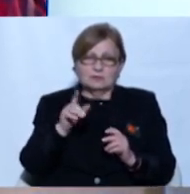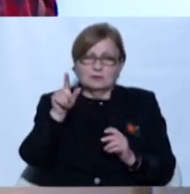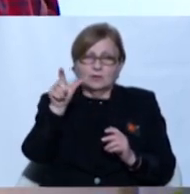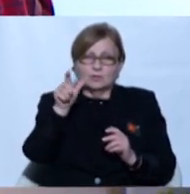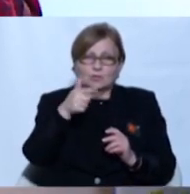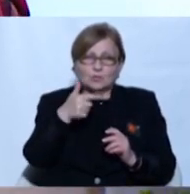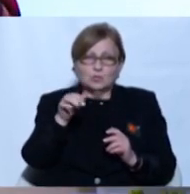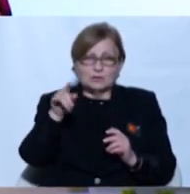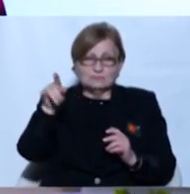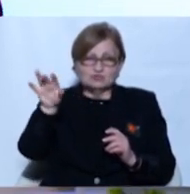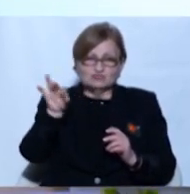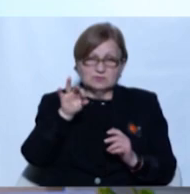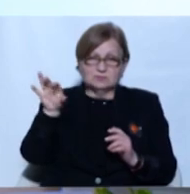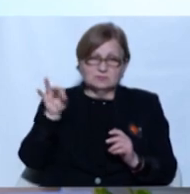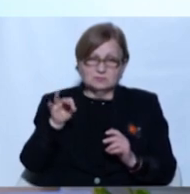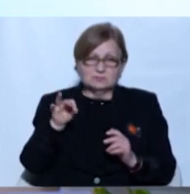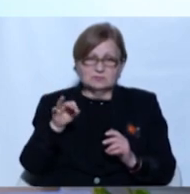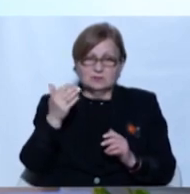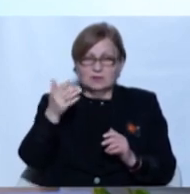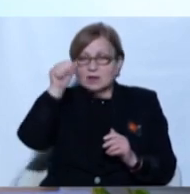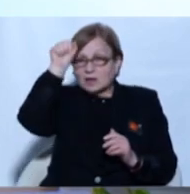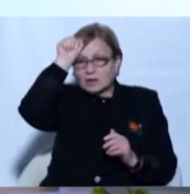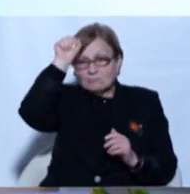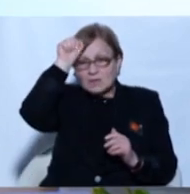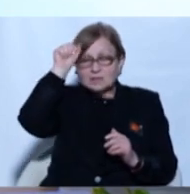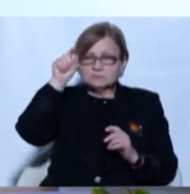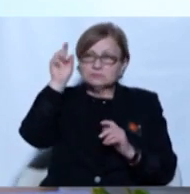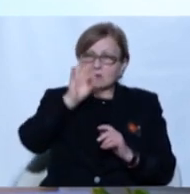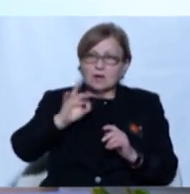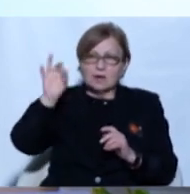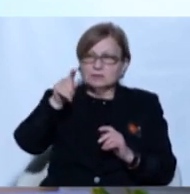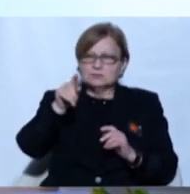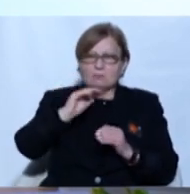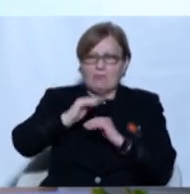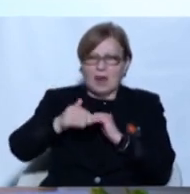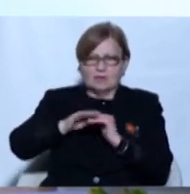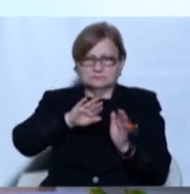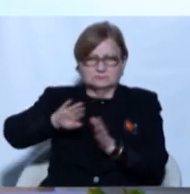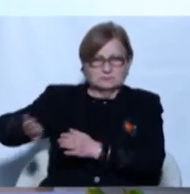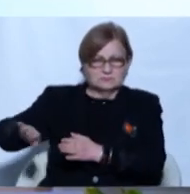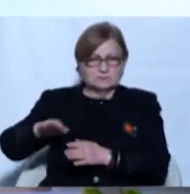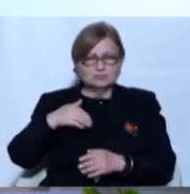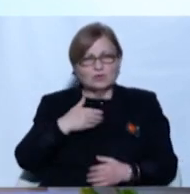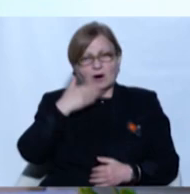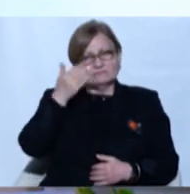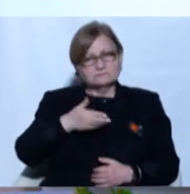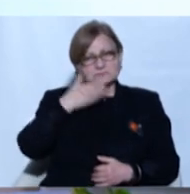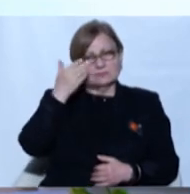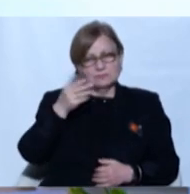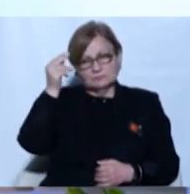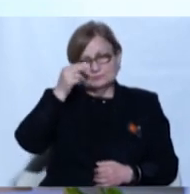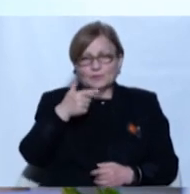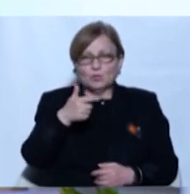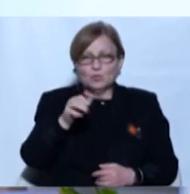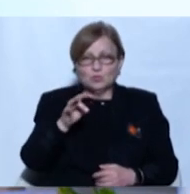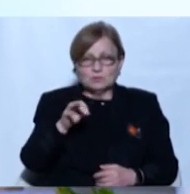გურამიშვილა ფაქტორად იყო ამოწეული მისი ღმერთის ადმი დამოკიდებულა თელი იგი საკითხები და აი ძალიან გვაზეპირები და მეხოლმე